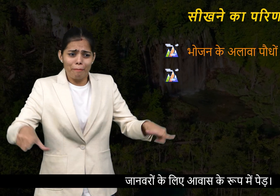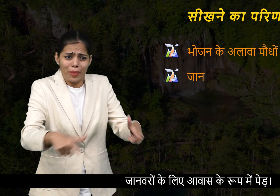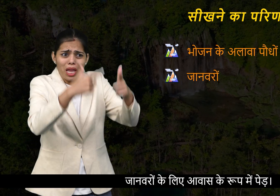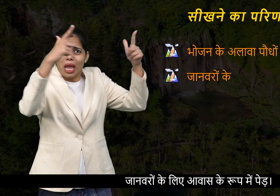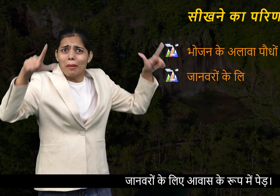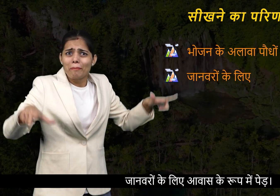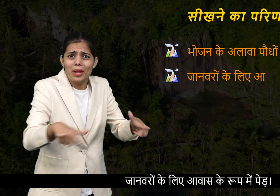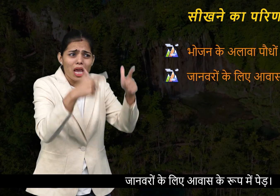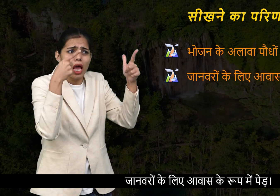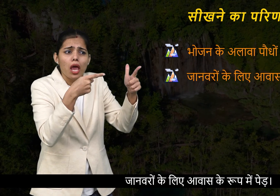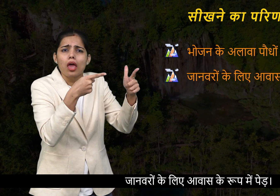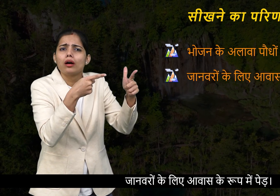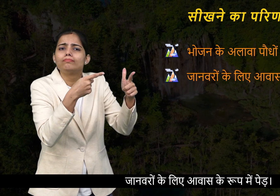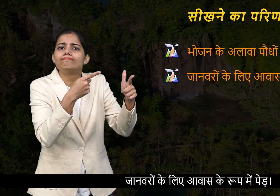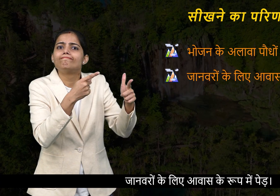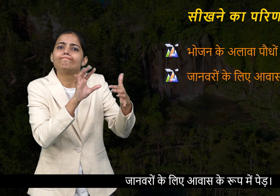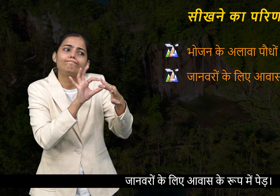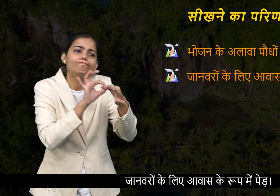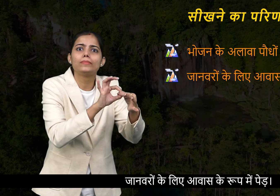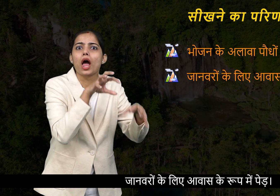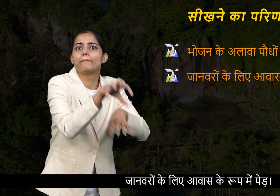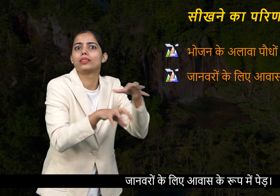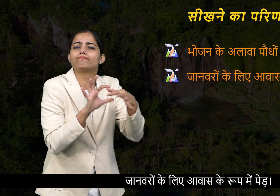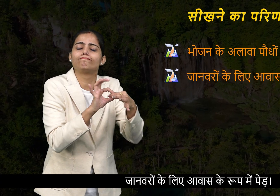जानवरों के लिए आवास के रूप में पेड़।